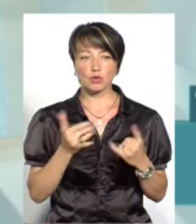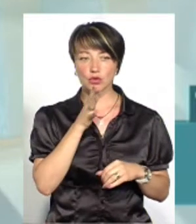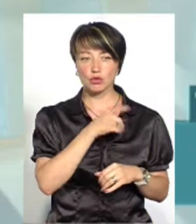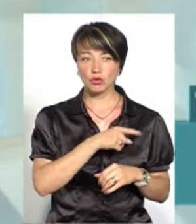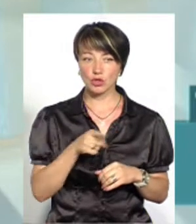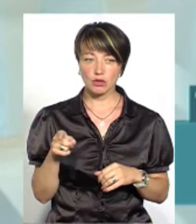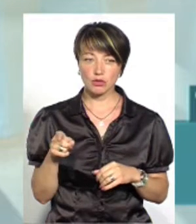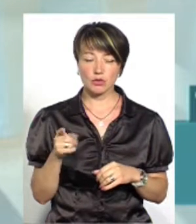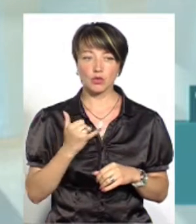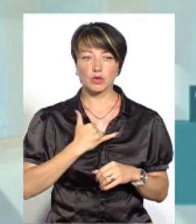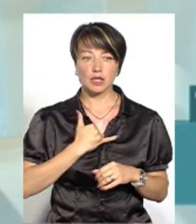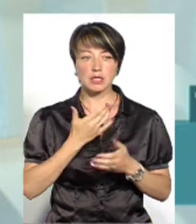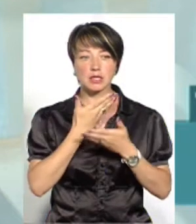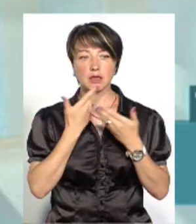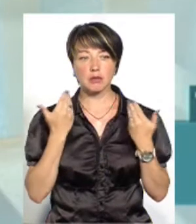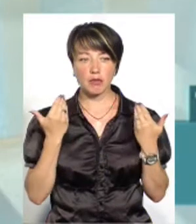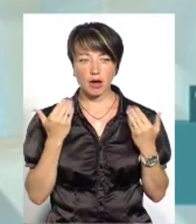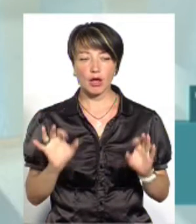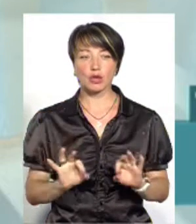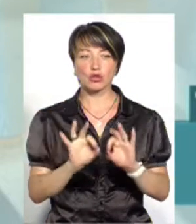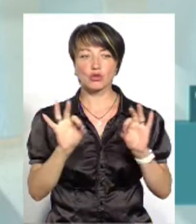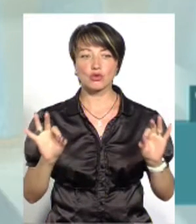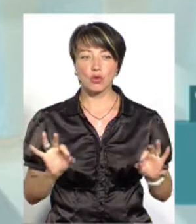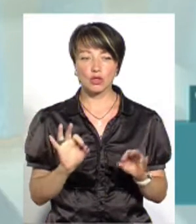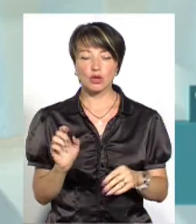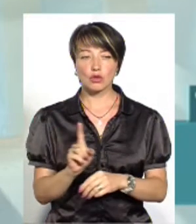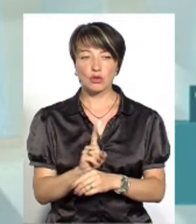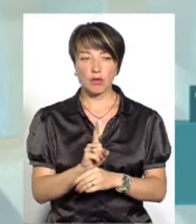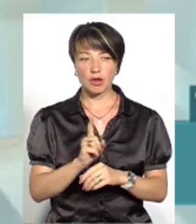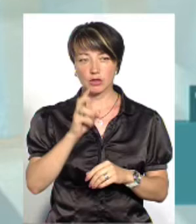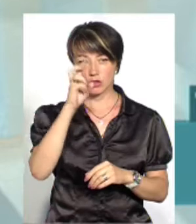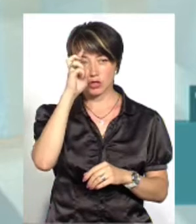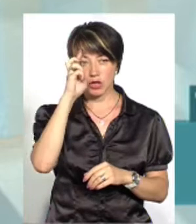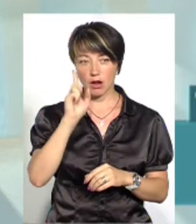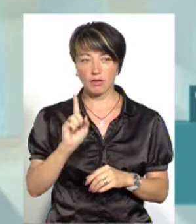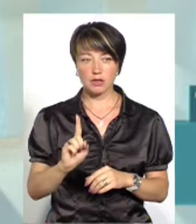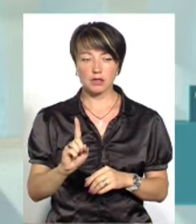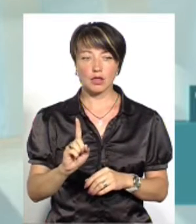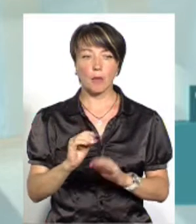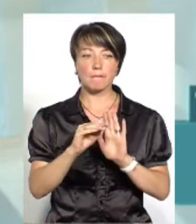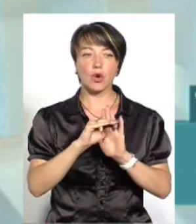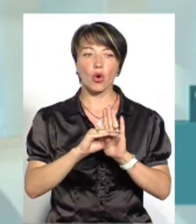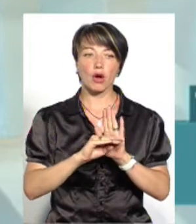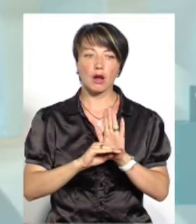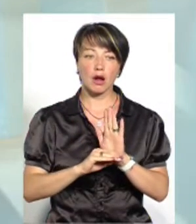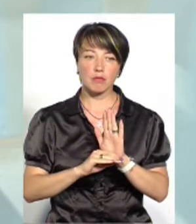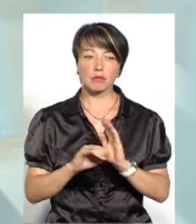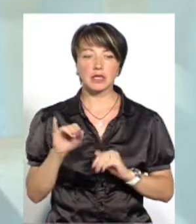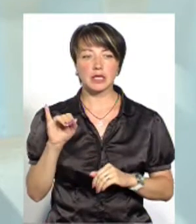часу, в нас немає жодних нормальних державних, я наголошую, нормальних державних програм